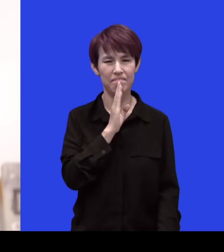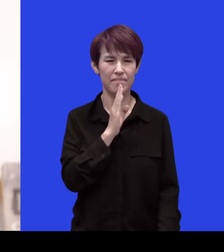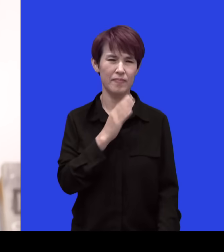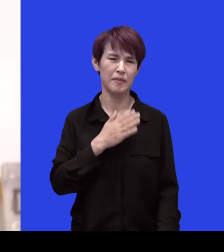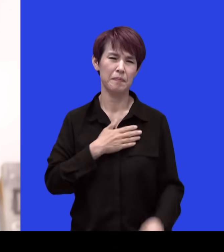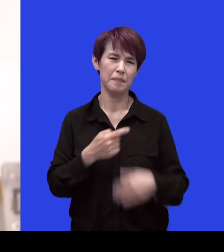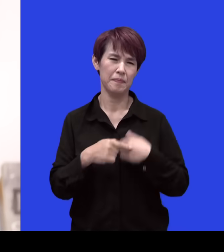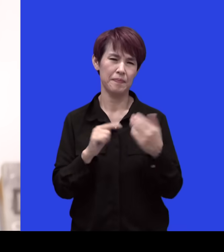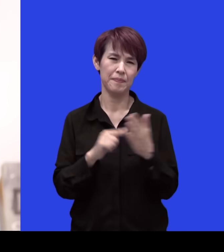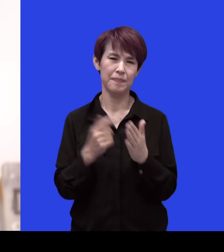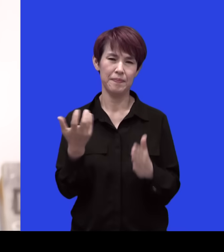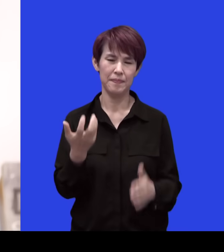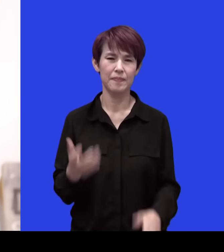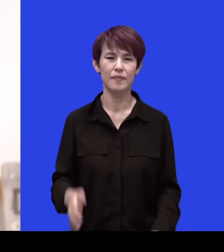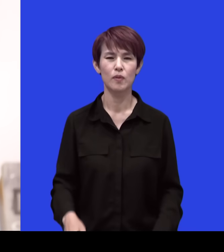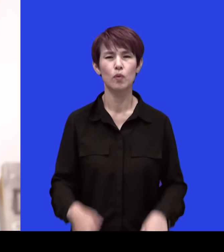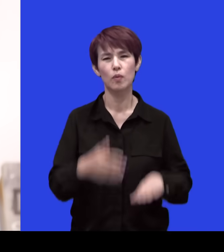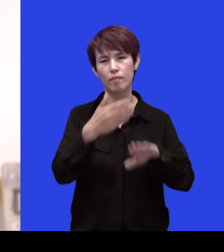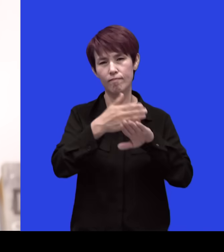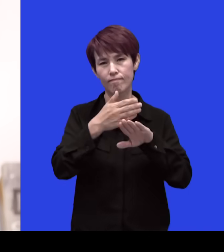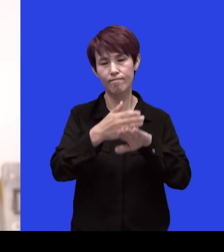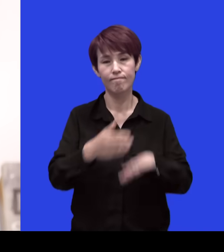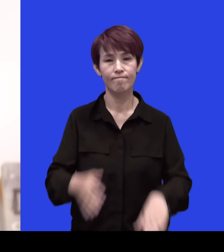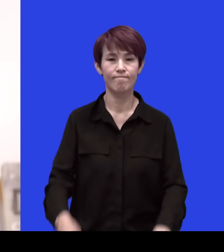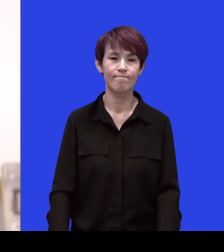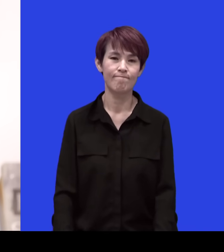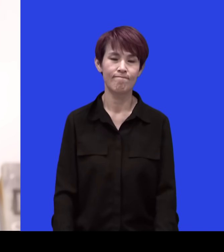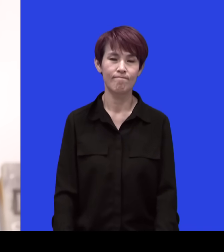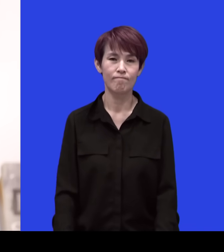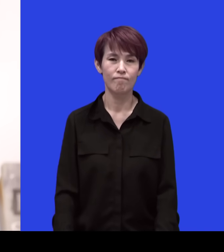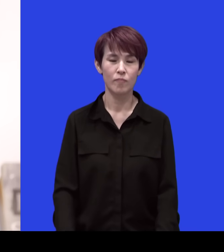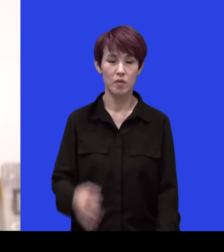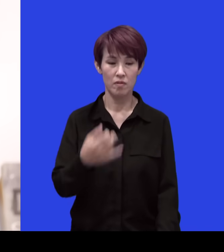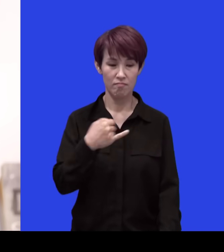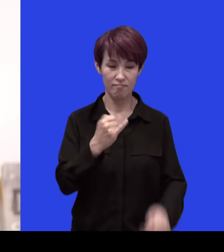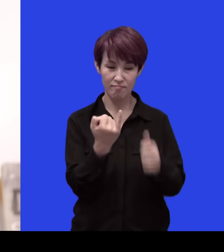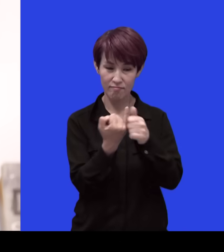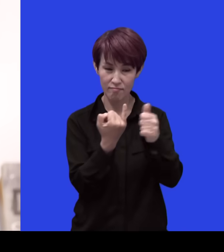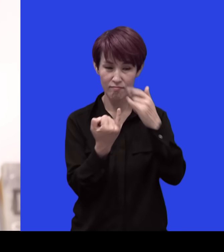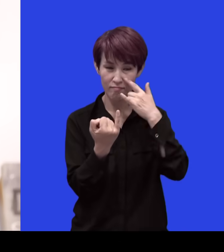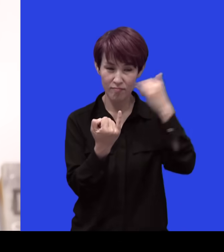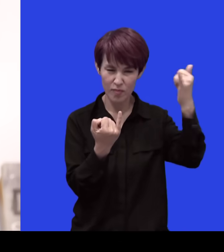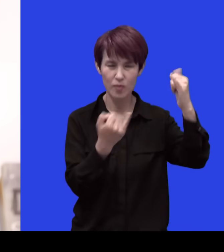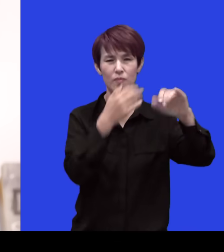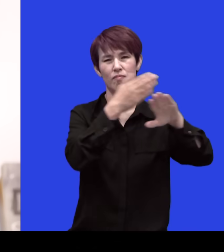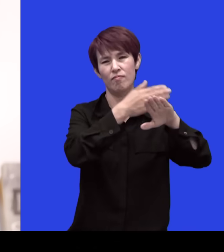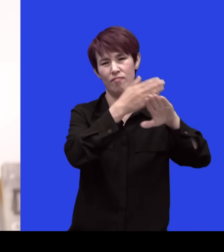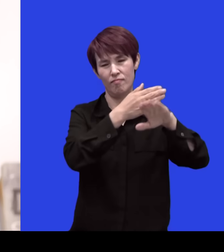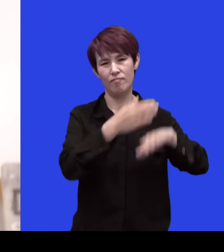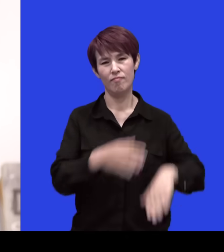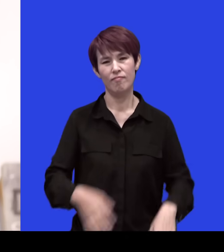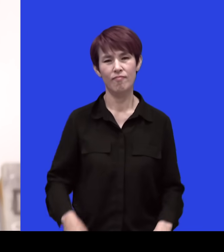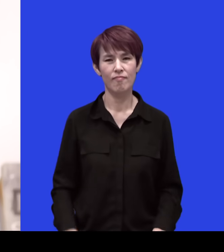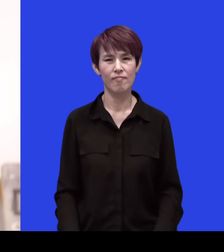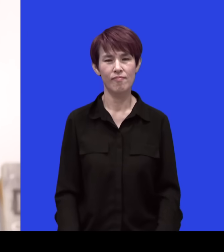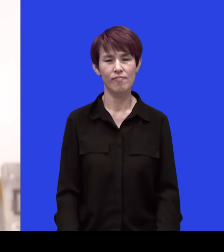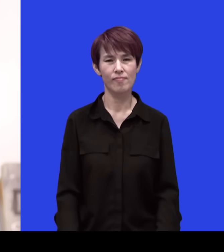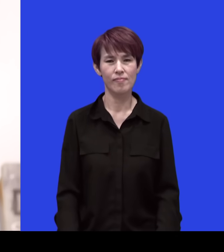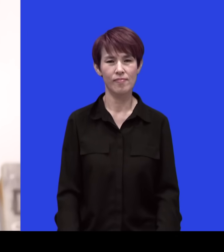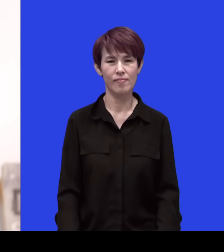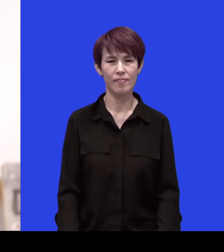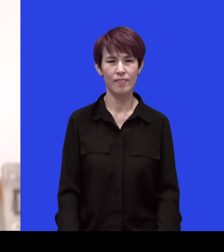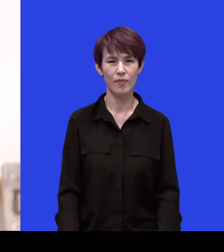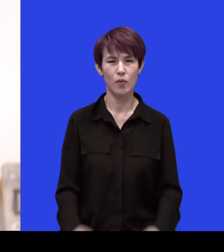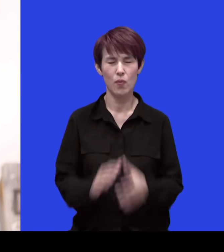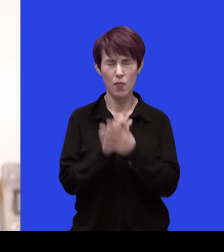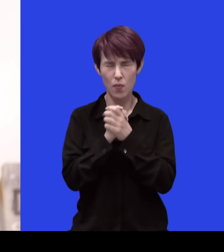저려. 고맙기도 하고 또 사돈한테도 고맙고. 이 걔들이 제가 그때 또 한 가지